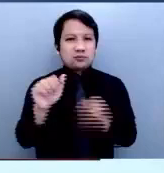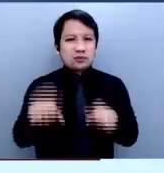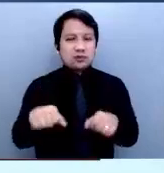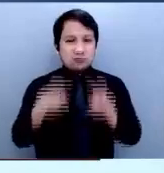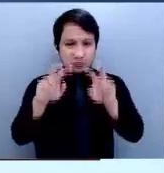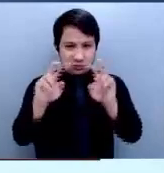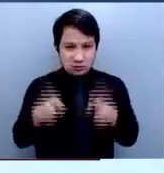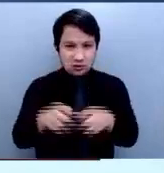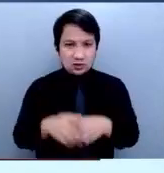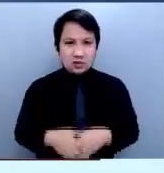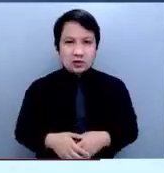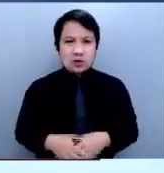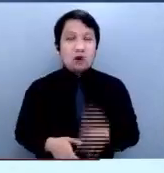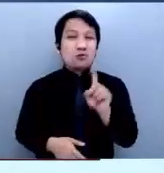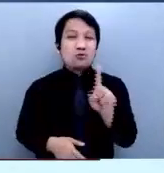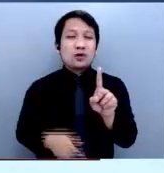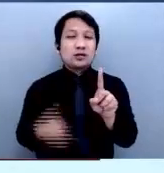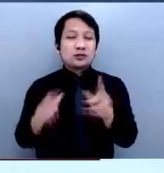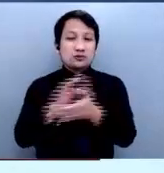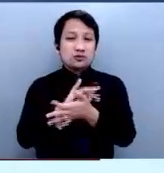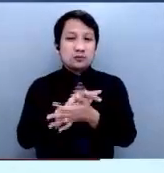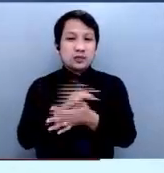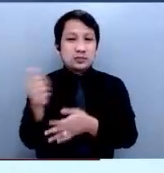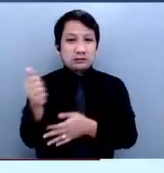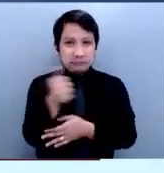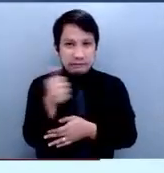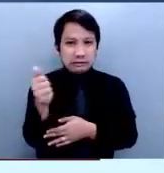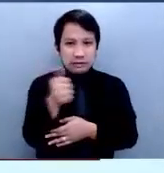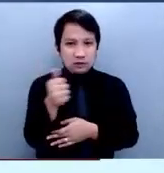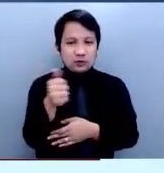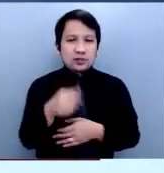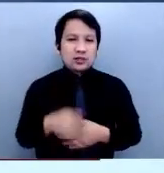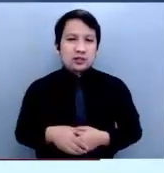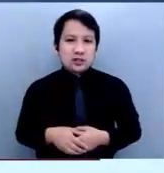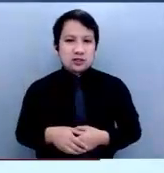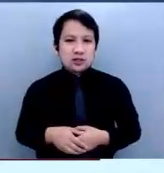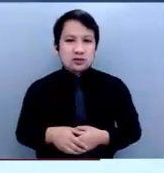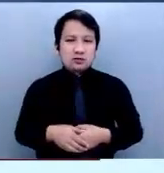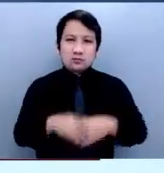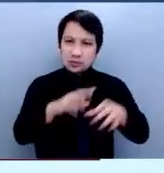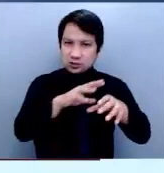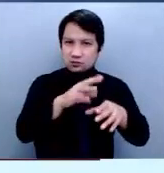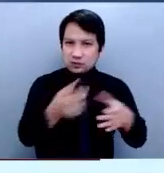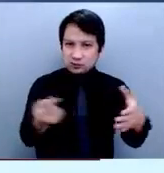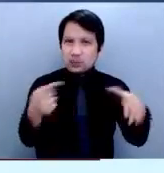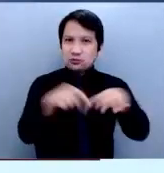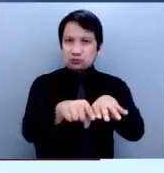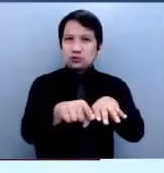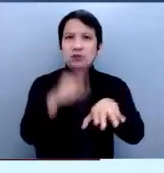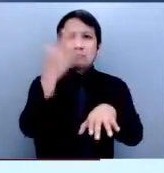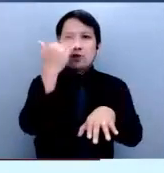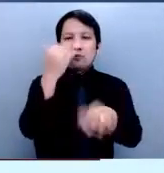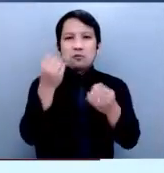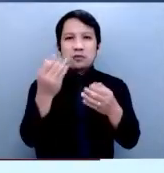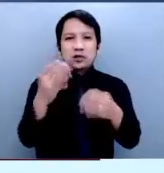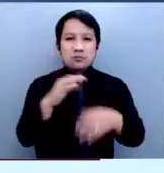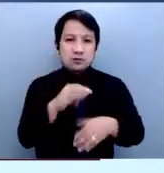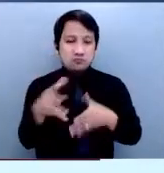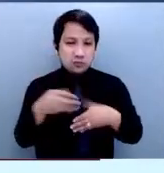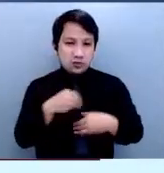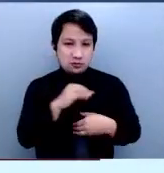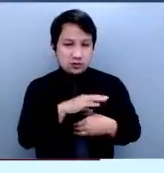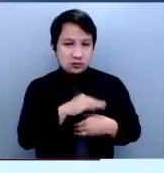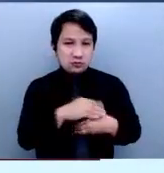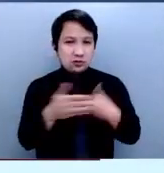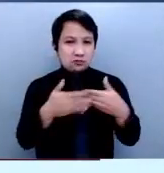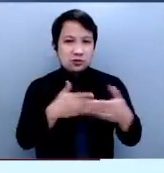itong One COVID-19 Allowance. Mas inclusive raw ito dahil mas marami ang pwedeng makatanggap. Pero